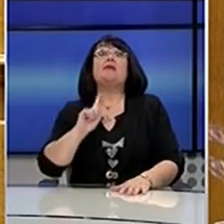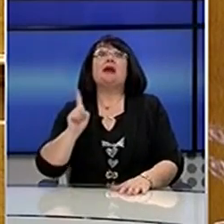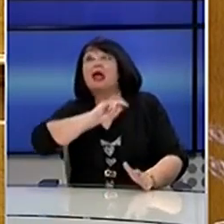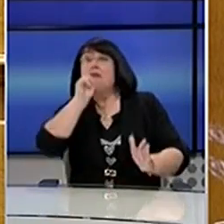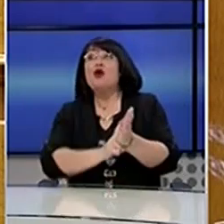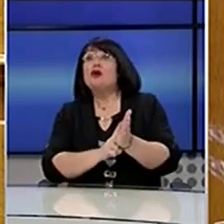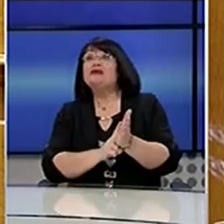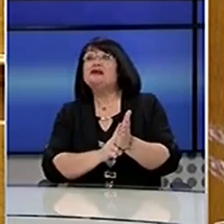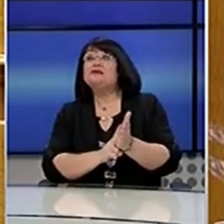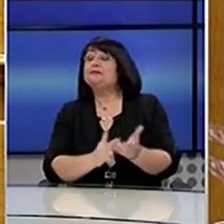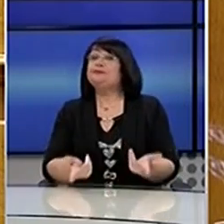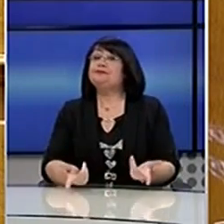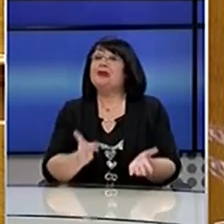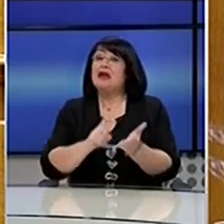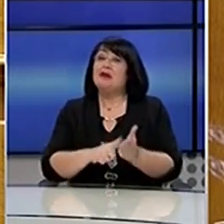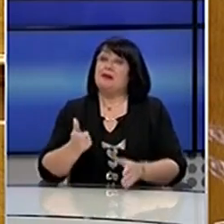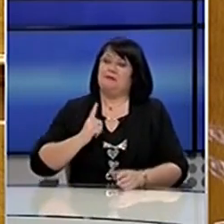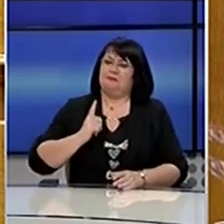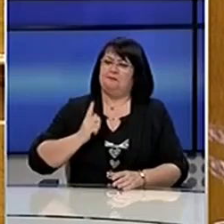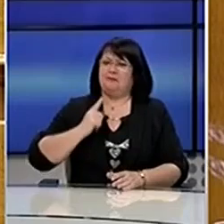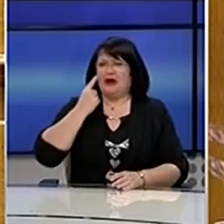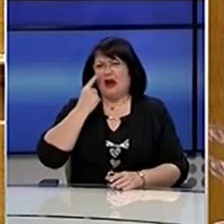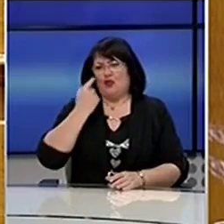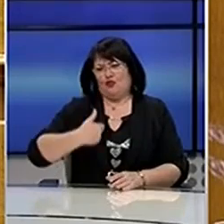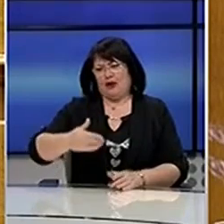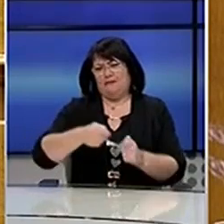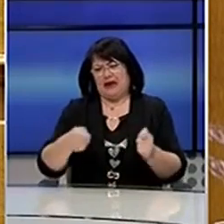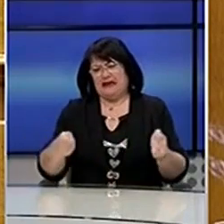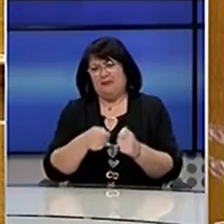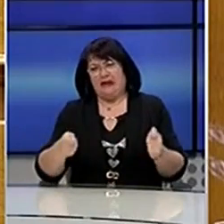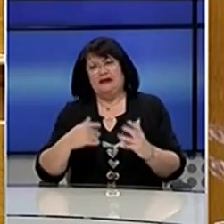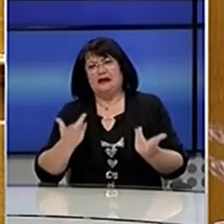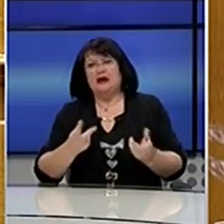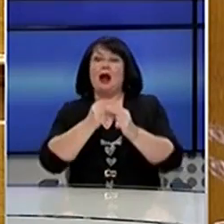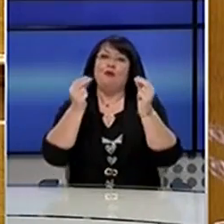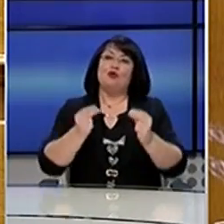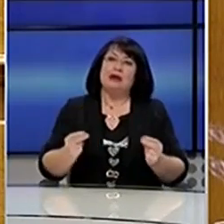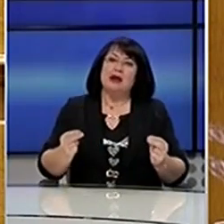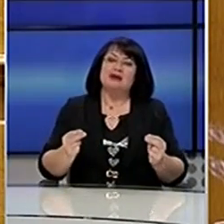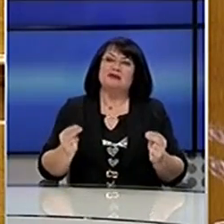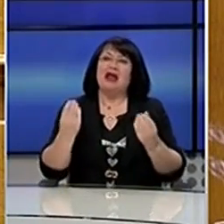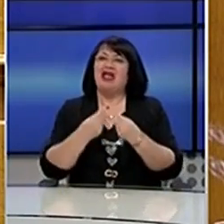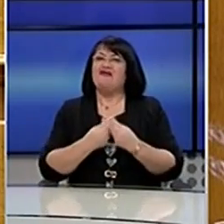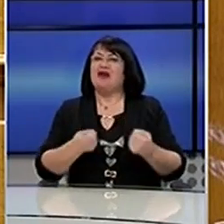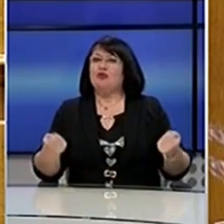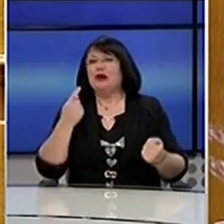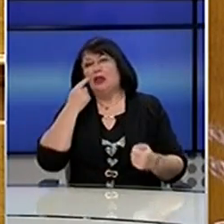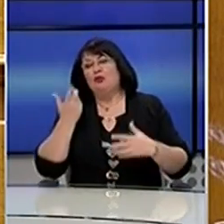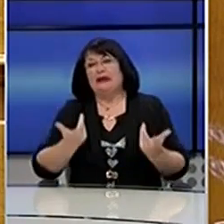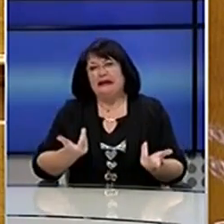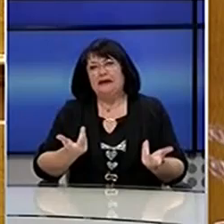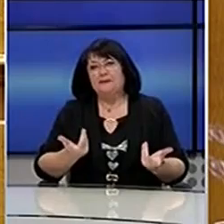πάμε σε lockdown? Έπρεπε να περιμένουμε να δούμε αν τα προηγούμενα μέτρα τα οποία είχαμε εφαρμόσει θα